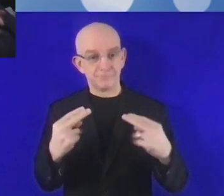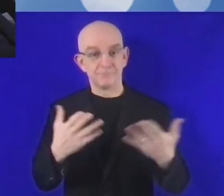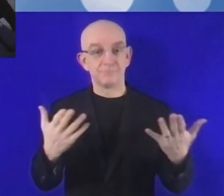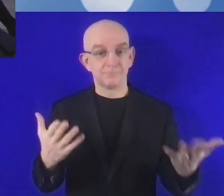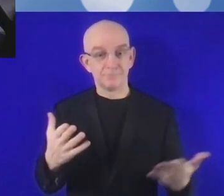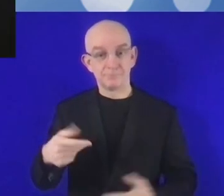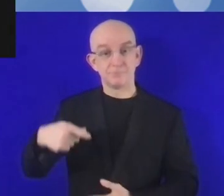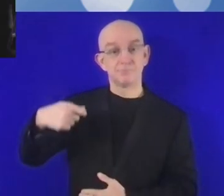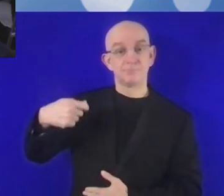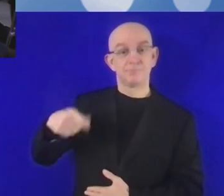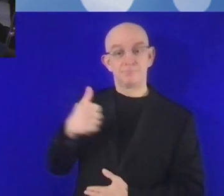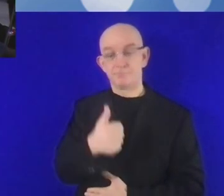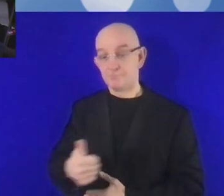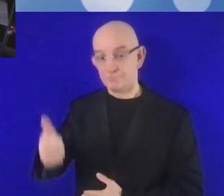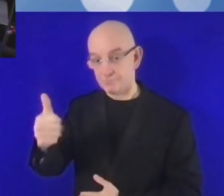Республики